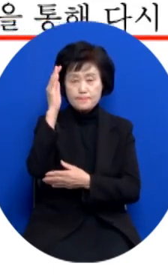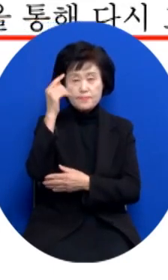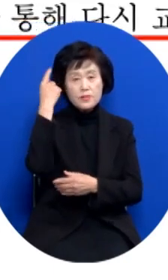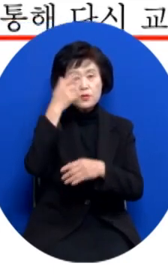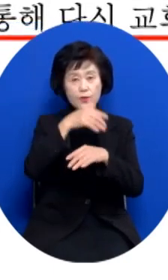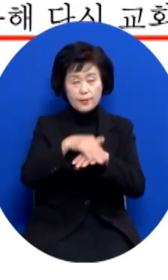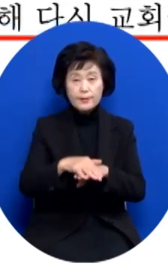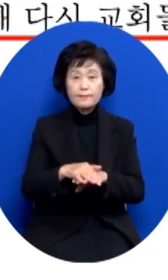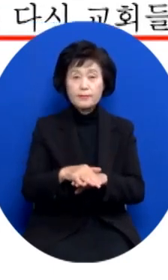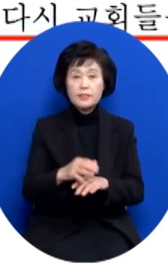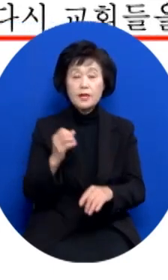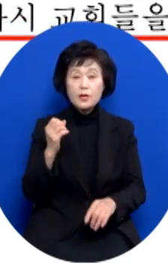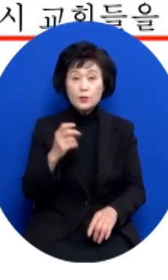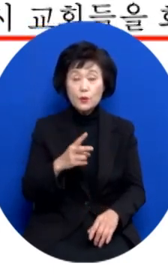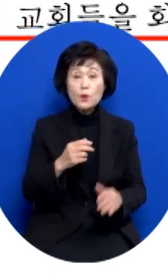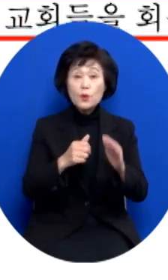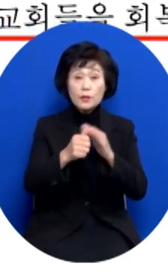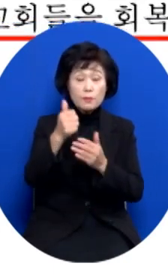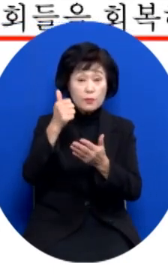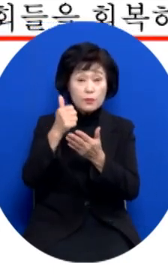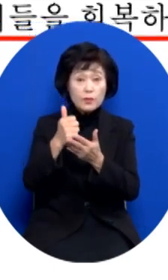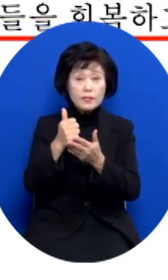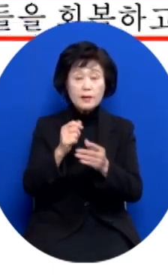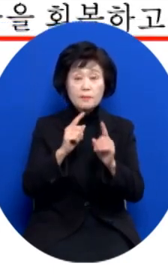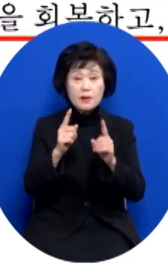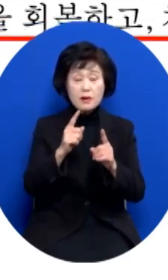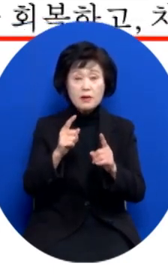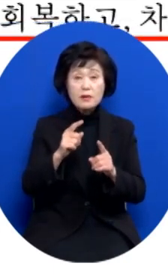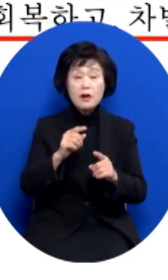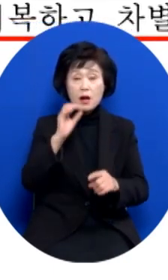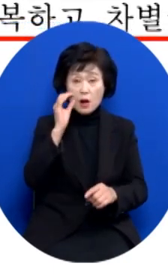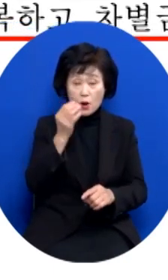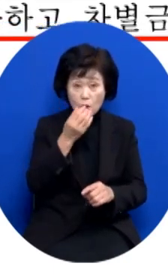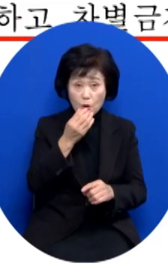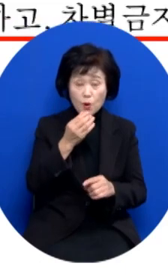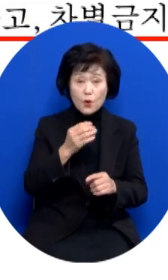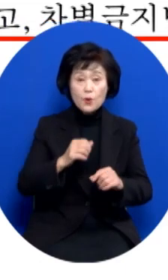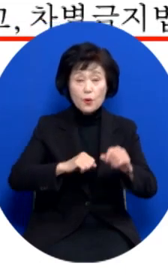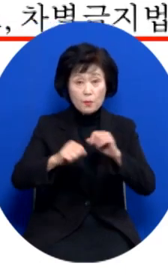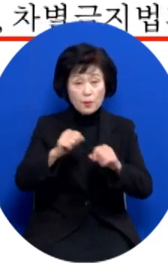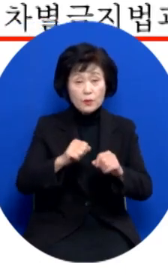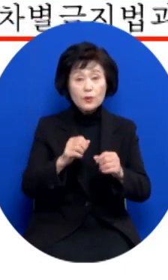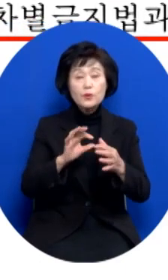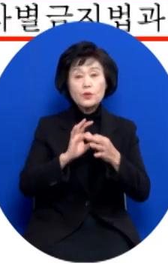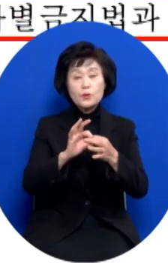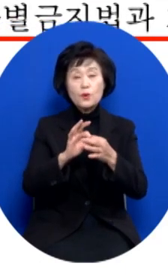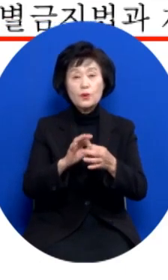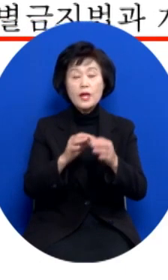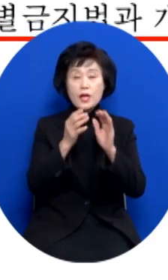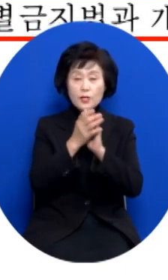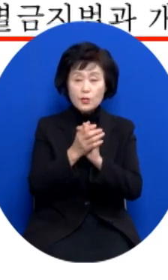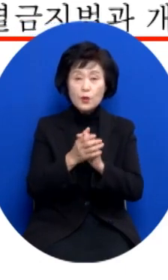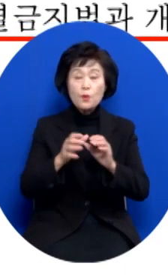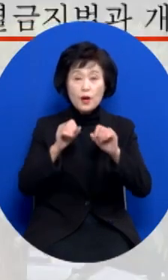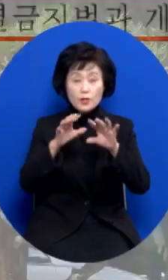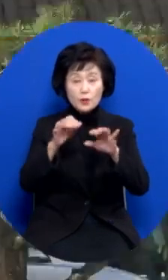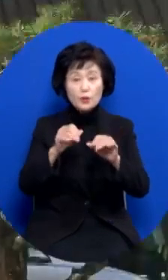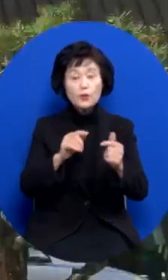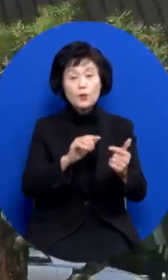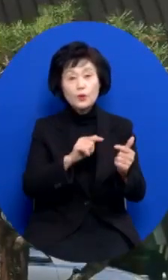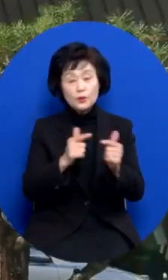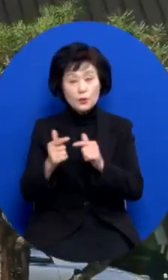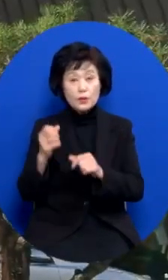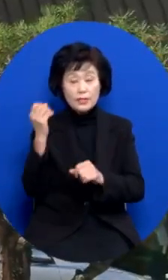성씨와 운동본부 임공열 대표회장은 성씨 운동을 통해 기도운동과 전도 운동으로 다시 교회들이 회복하고